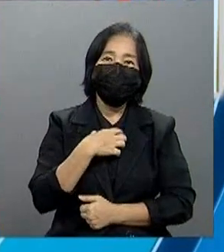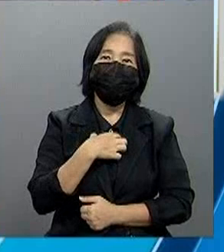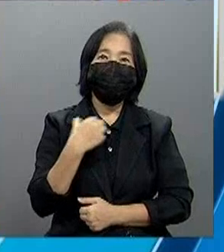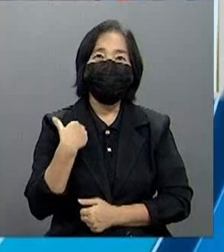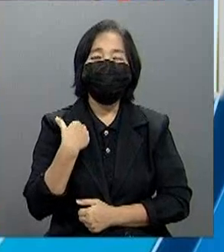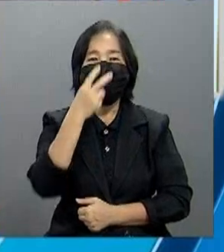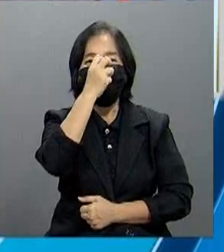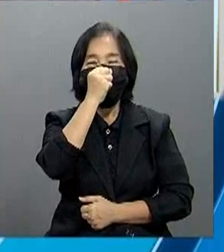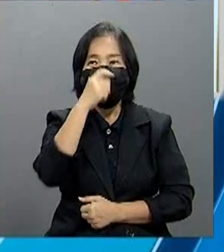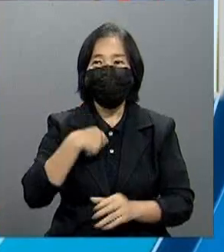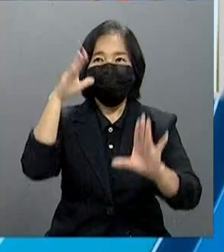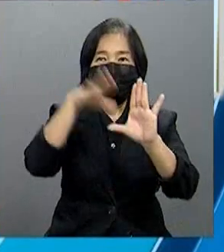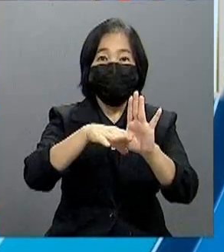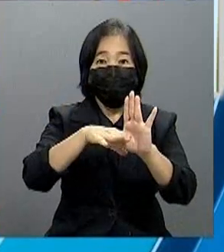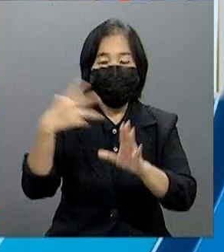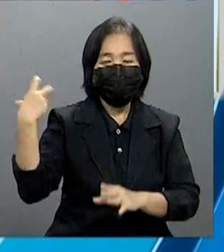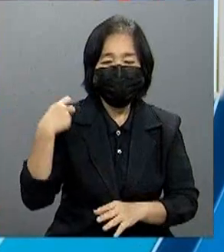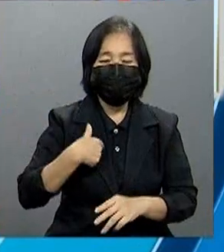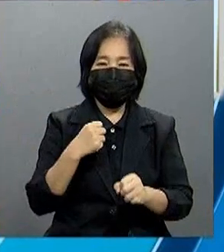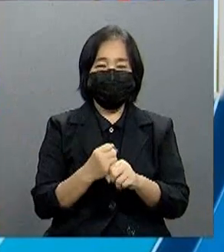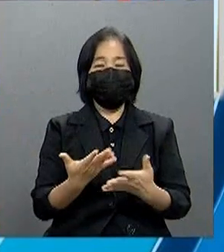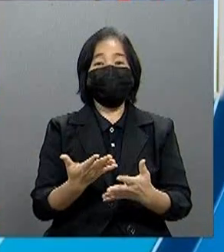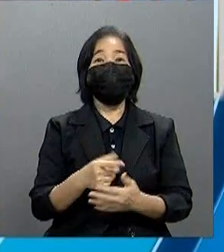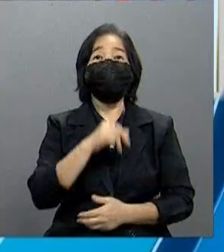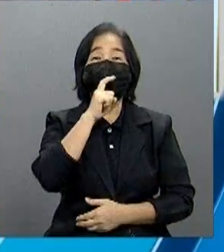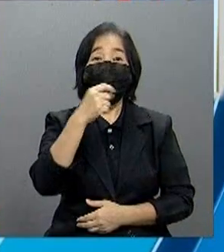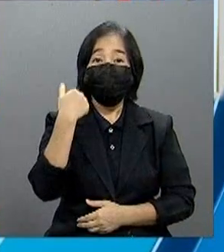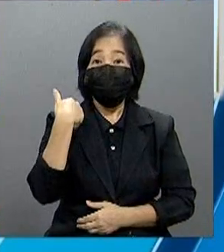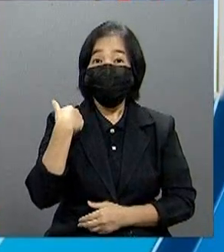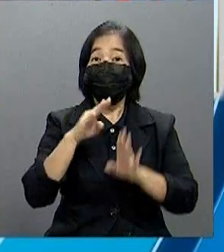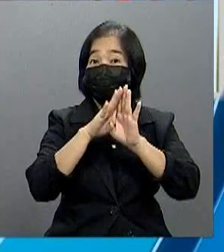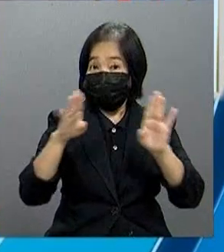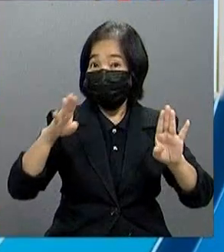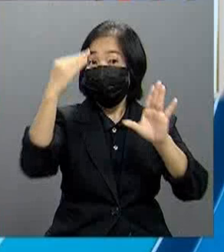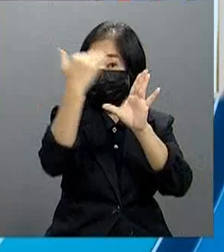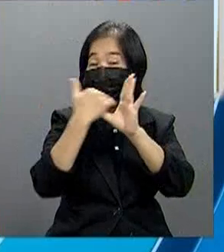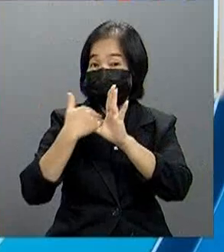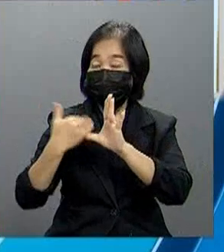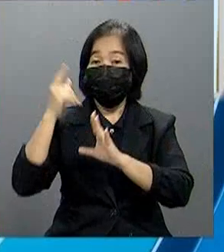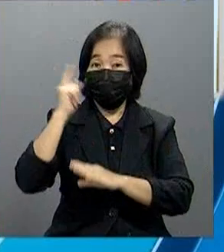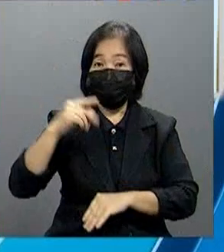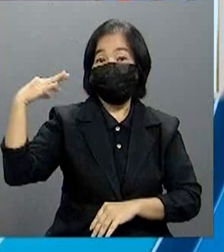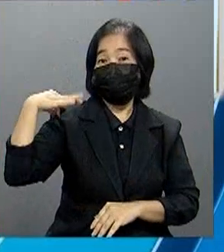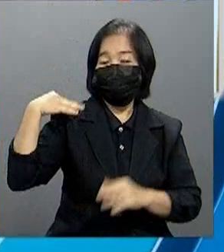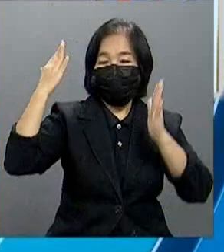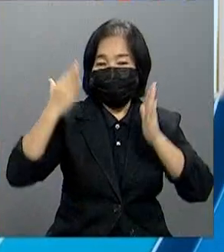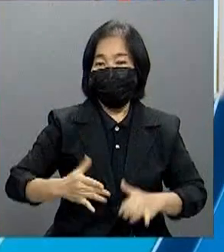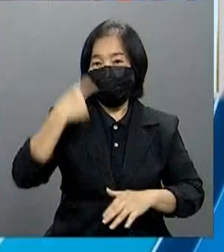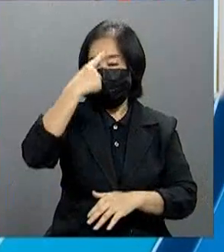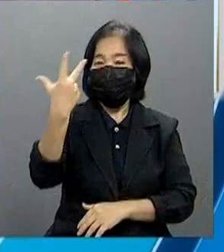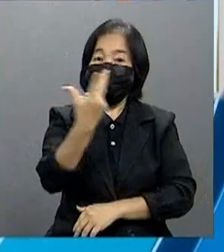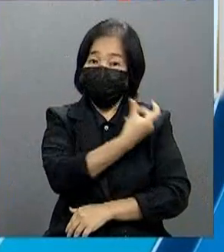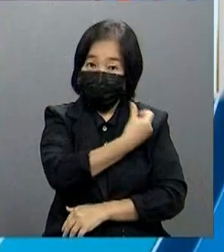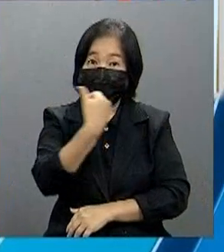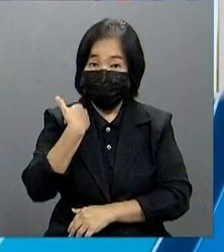แต่ตัวใหญ่กว่าหนูเนี่ยจะได้ไหมเห็นว่าก็จะมีการในเฟสต่อไปวางแผนที่จะเปิดรับสมัครผู้เข้าร่วมใช่ไหมฮะทดล